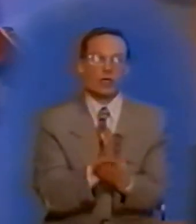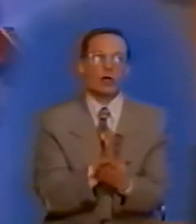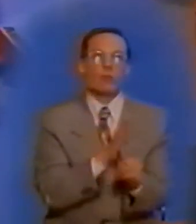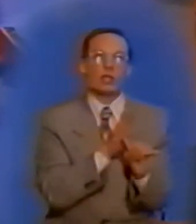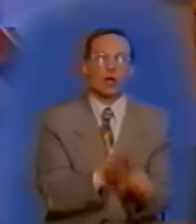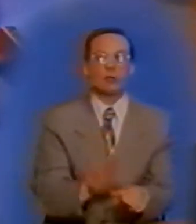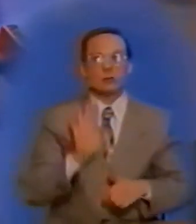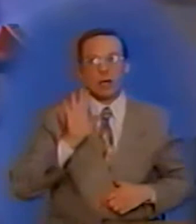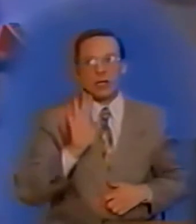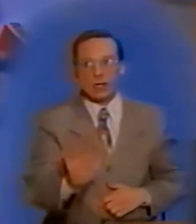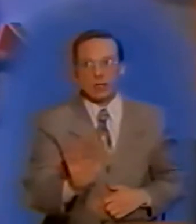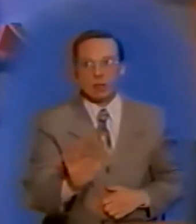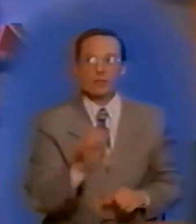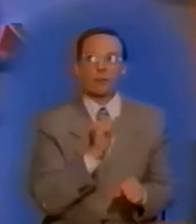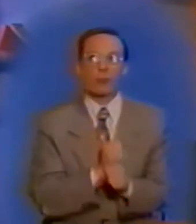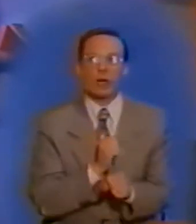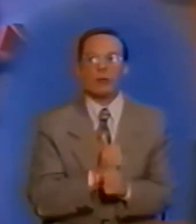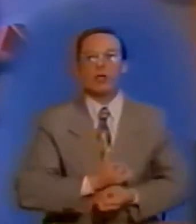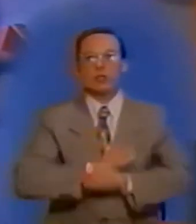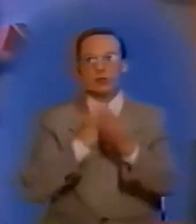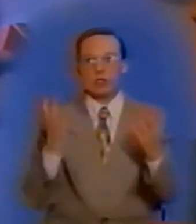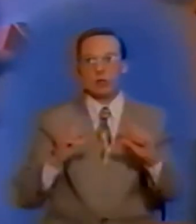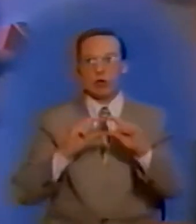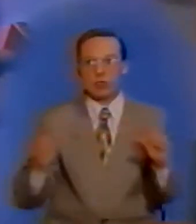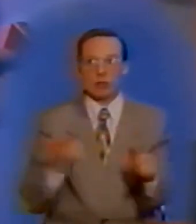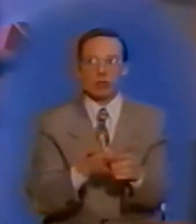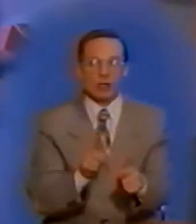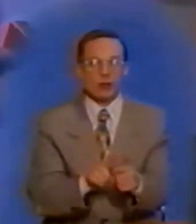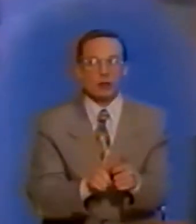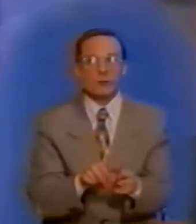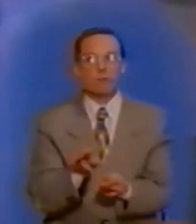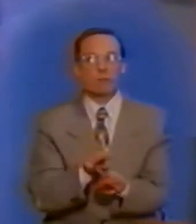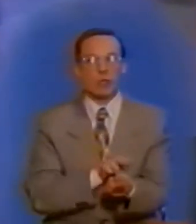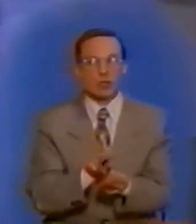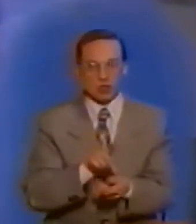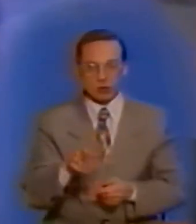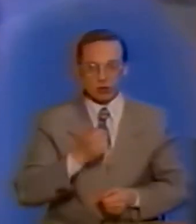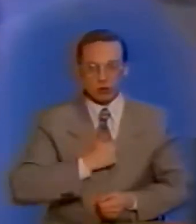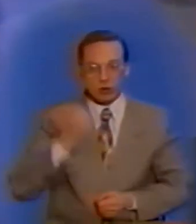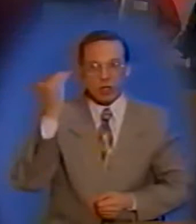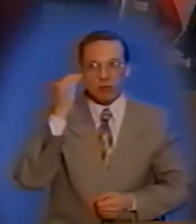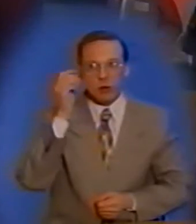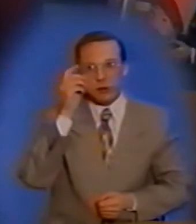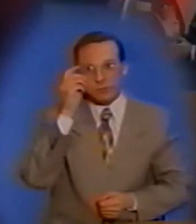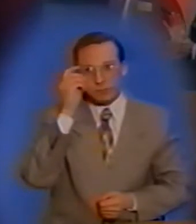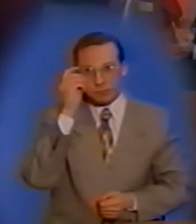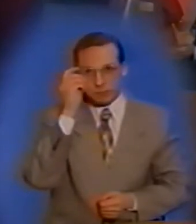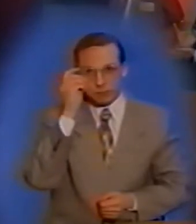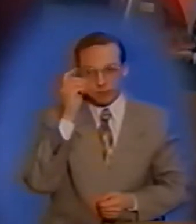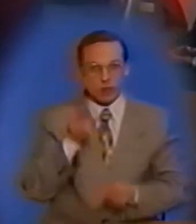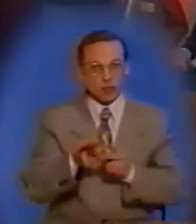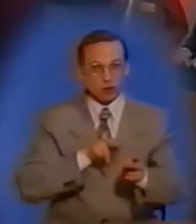pažeminimas, paniekinimas, darbe švietimo įstaigose dėl lyties. Turite galvoje seksualinį priekabiavimą,